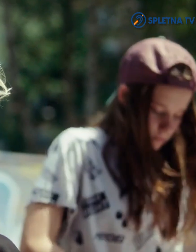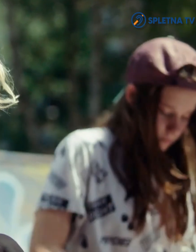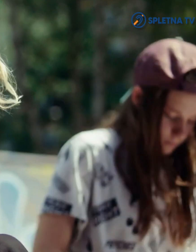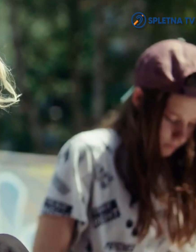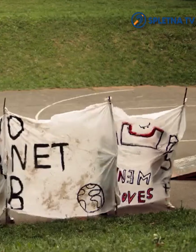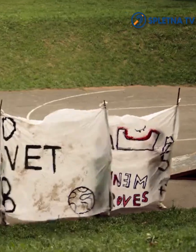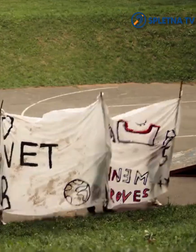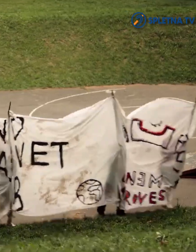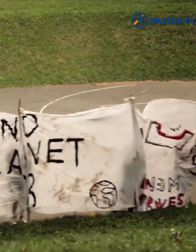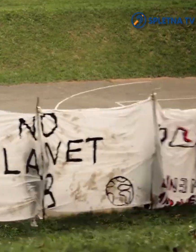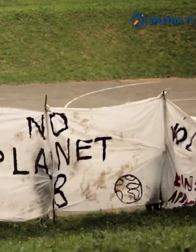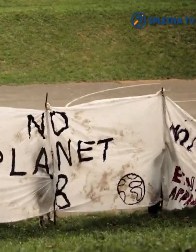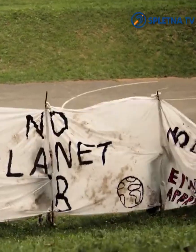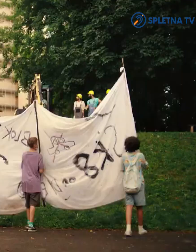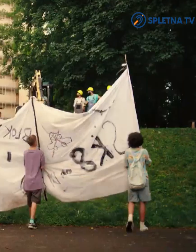ti normalno.